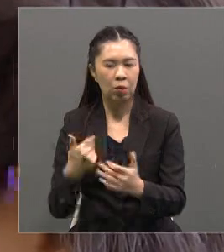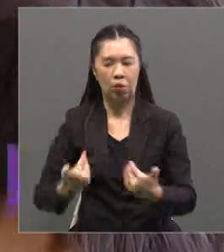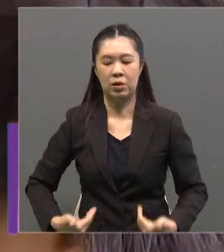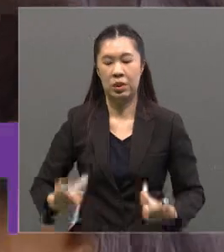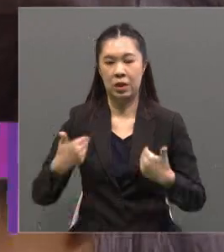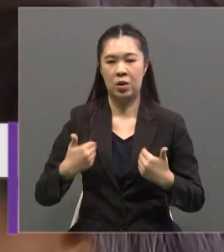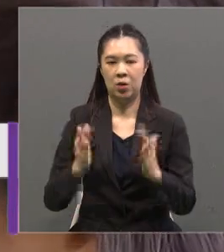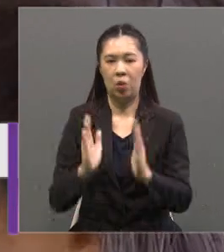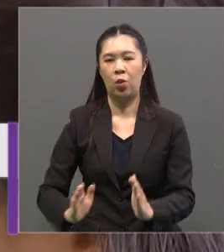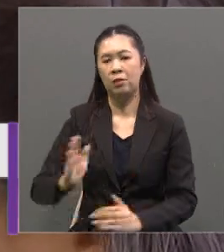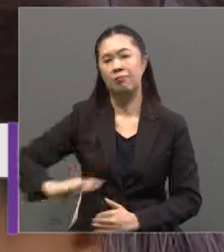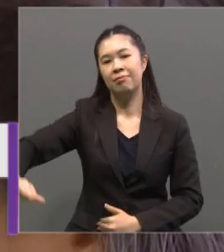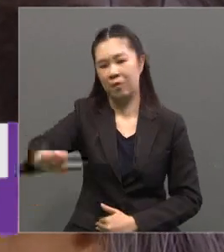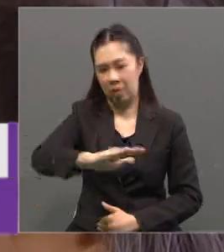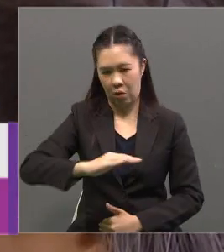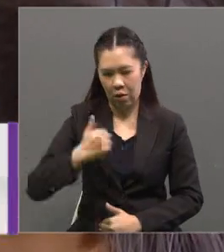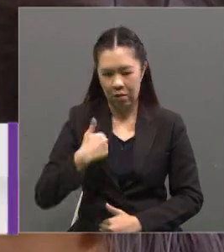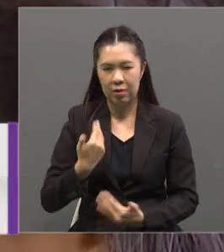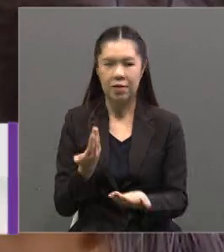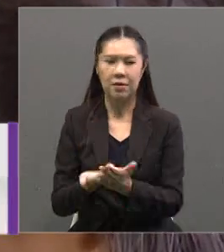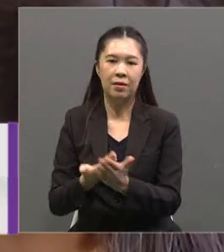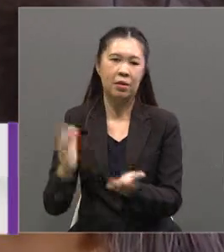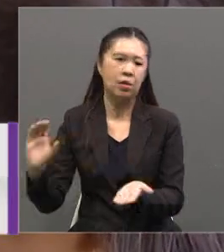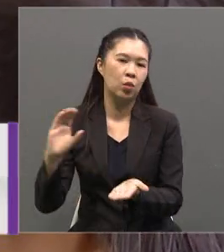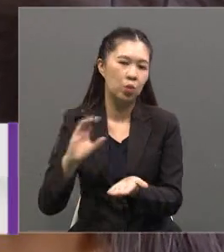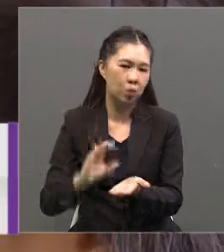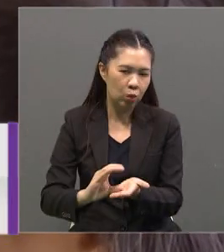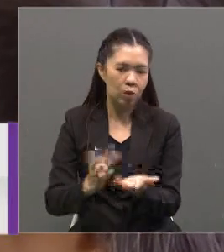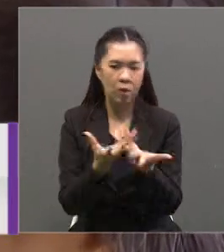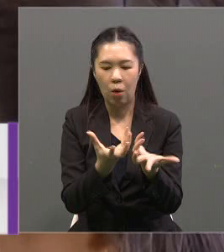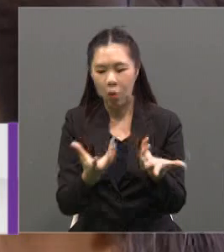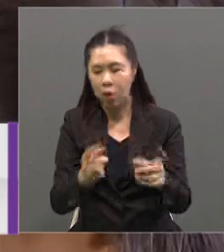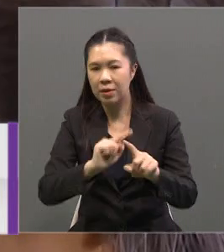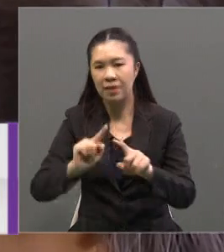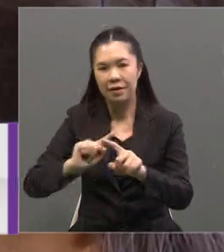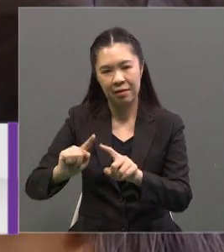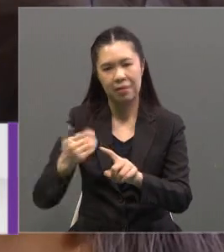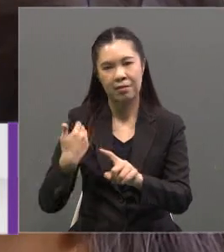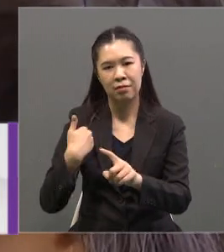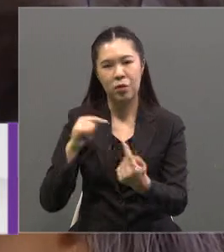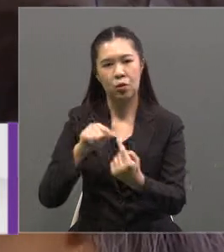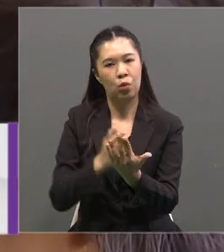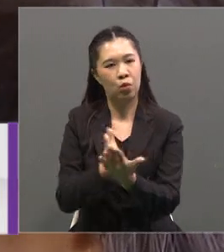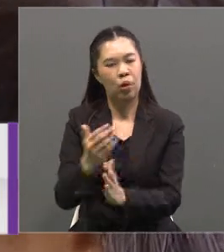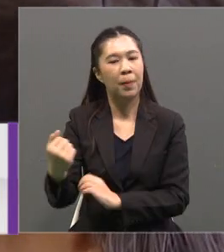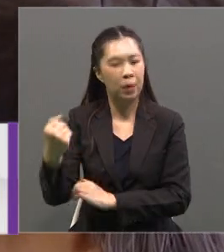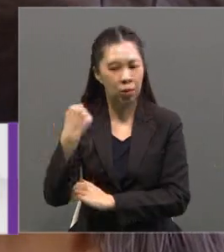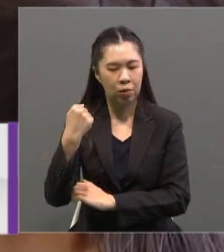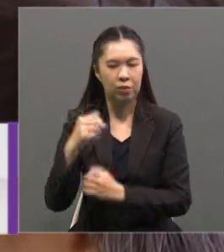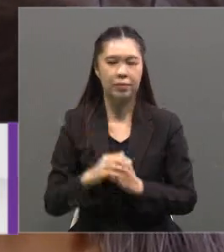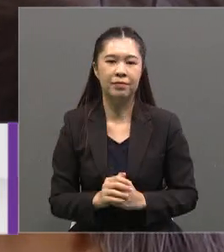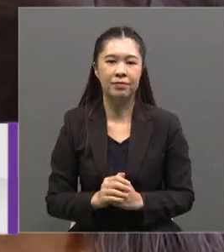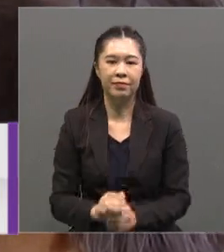ของคนนะแล้วก็เกี่ยวกับต้นทุนของพวกสินค้าต่างๆรวมถึงเป็นเรื่องของความมั่นคงเพราะฉะนั้นเป็น